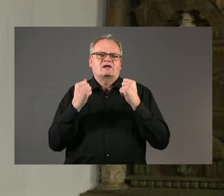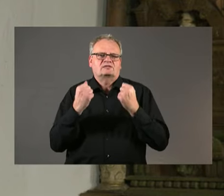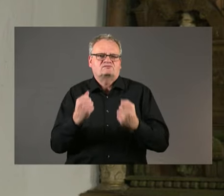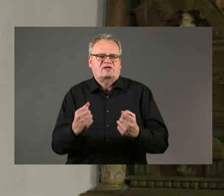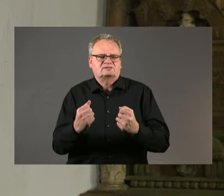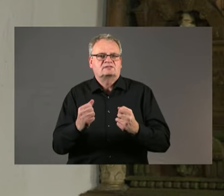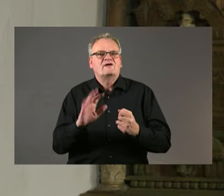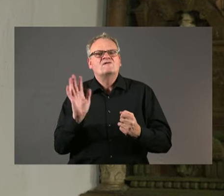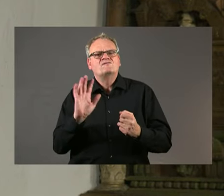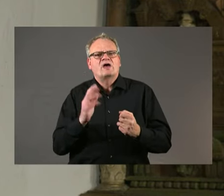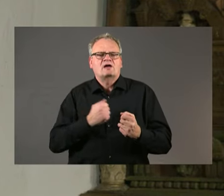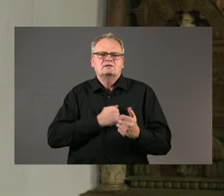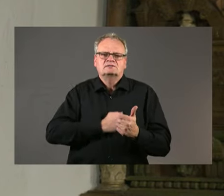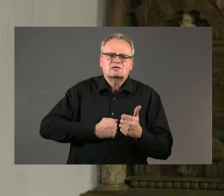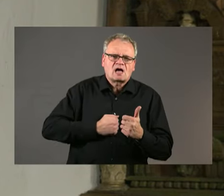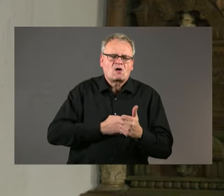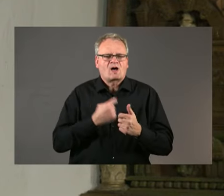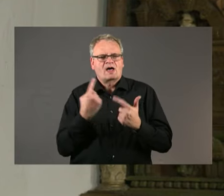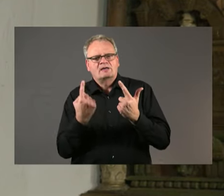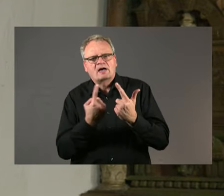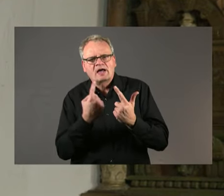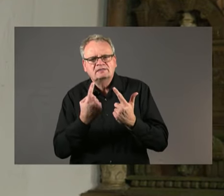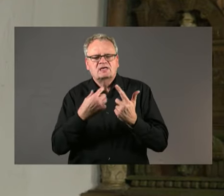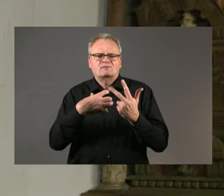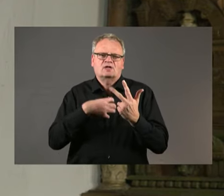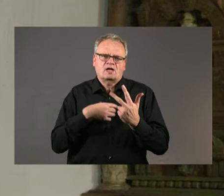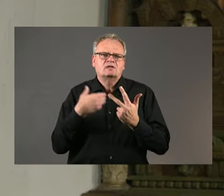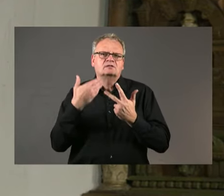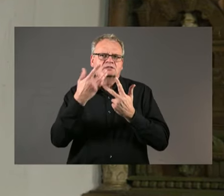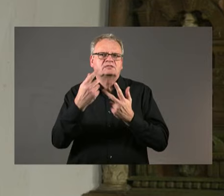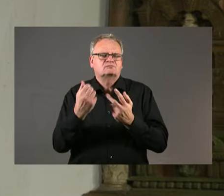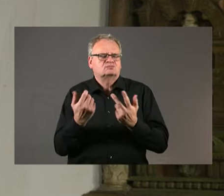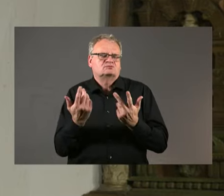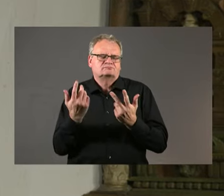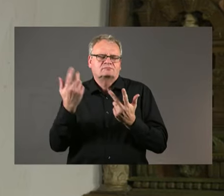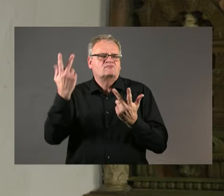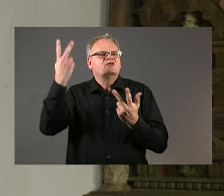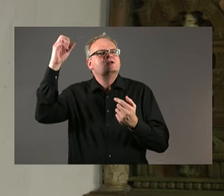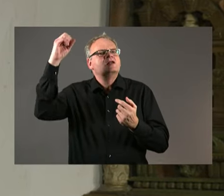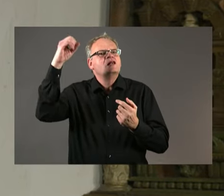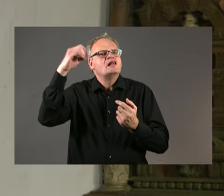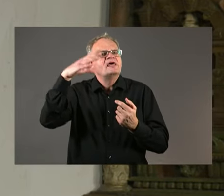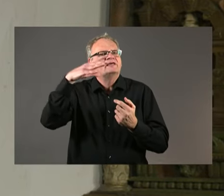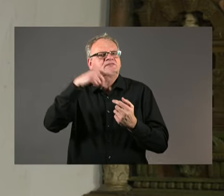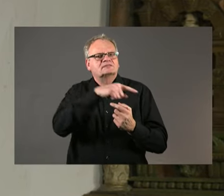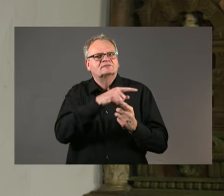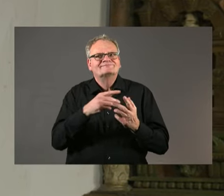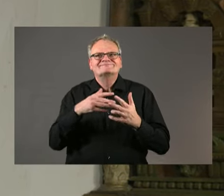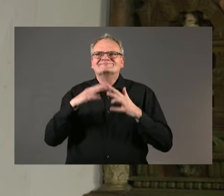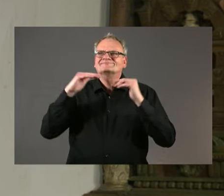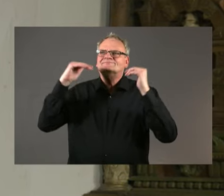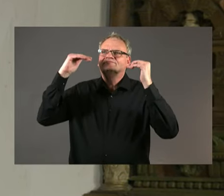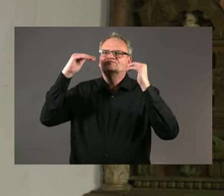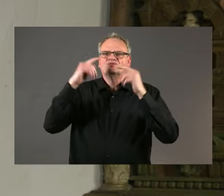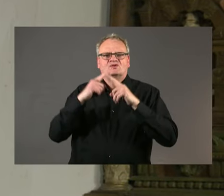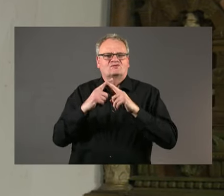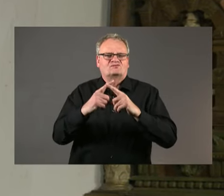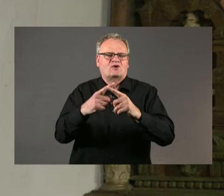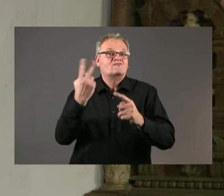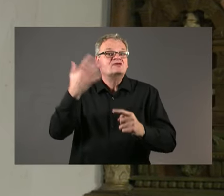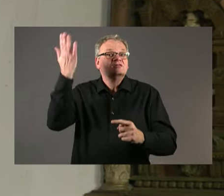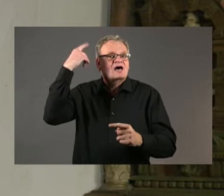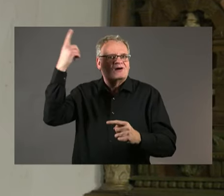getrübt ist durch Trauer, Einsamkeit oder Krankheit. Sei ihnen ein Licht, welchem sie folgen können, so wie du schon damals